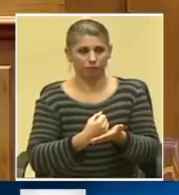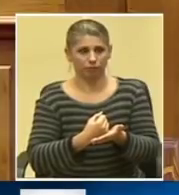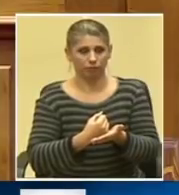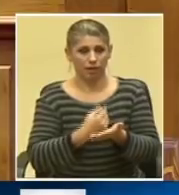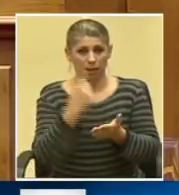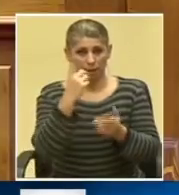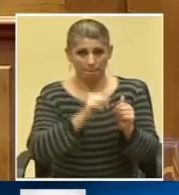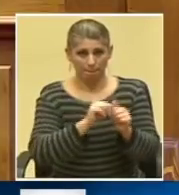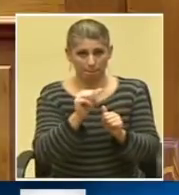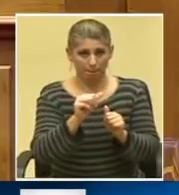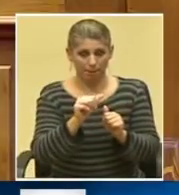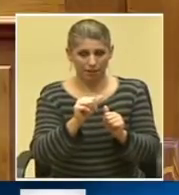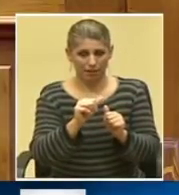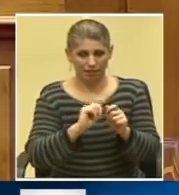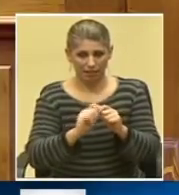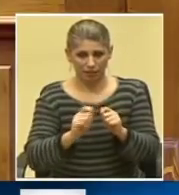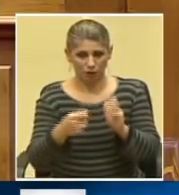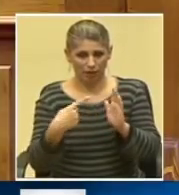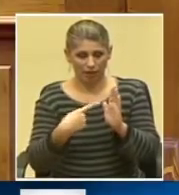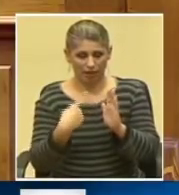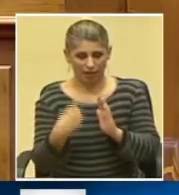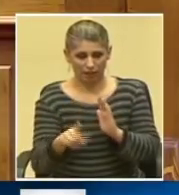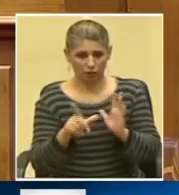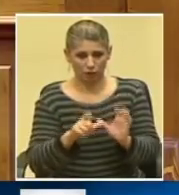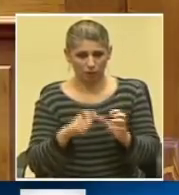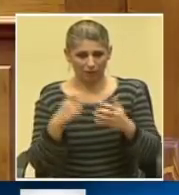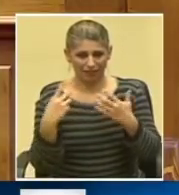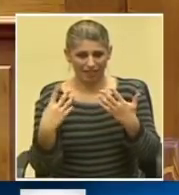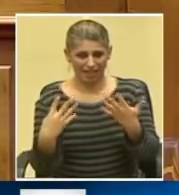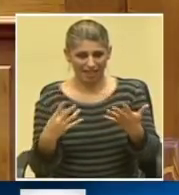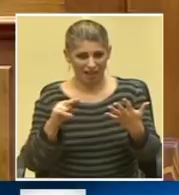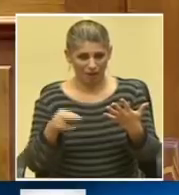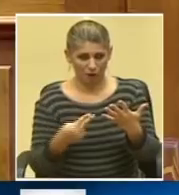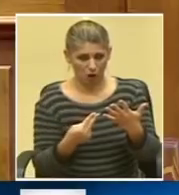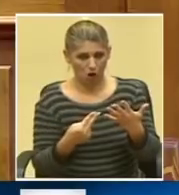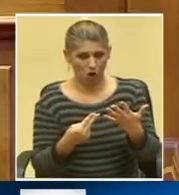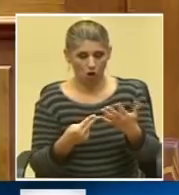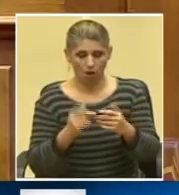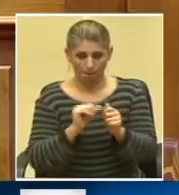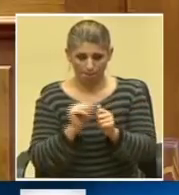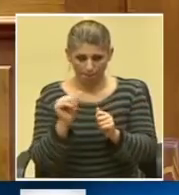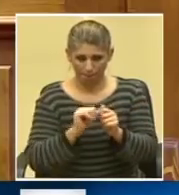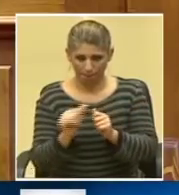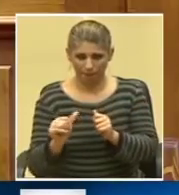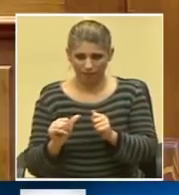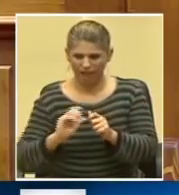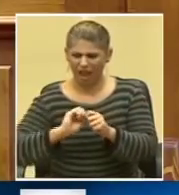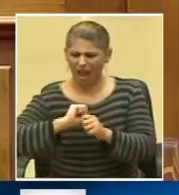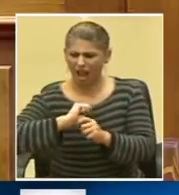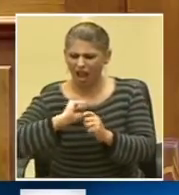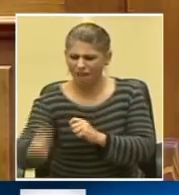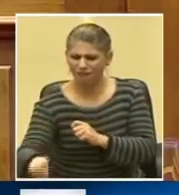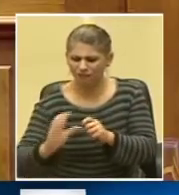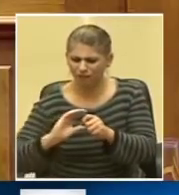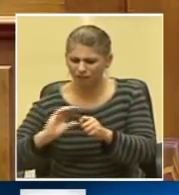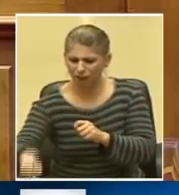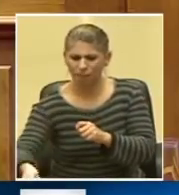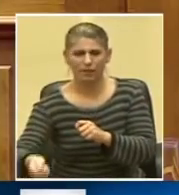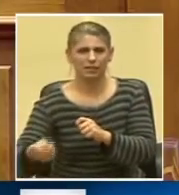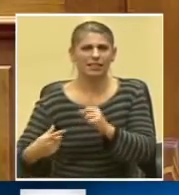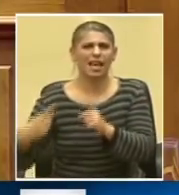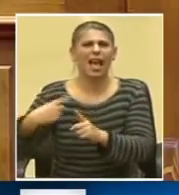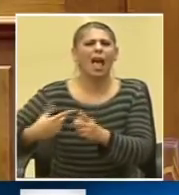Μηνιαία εισφορά για κύρια σύνταξη 179 ευρώ. Μηνιαία εισφορά εφάπαξη επικουρική 94 ευρώ. Μηνιαίες